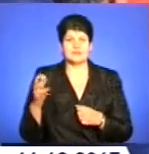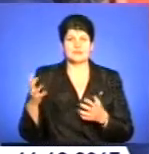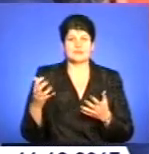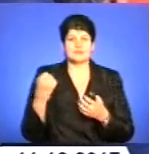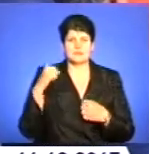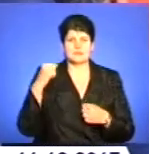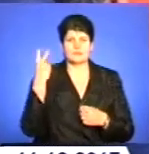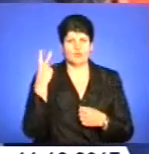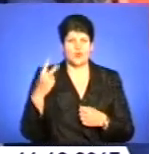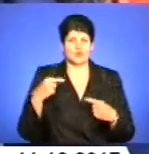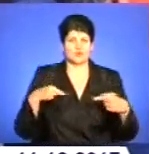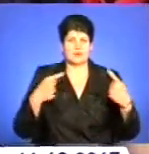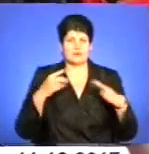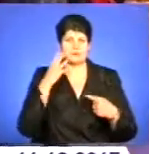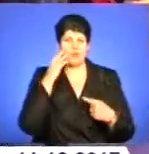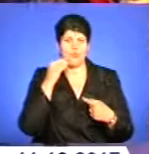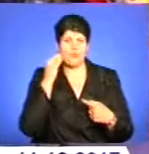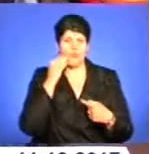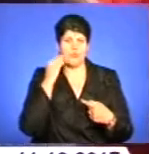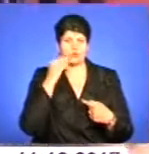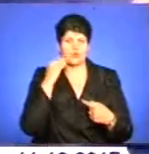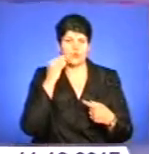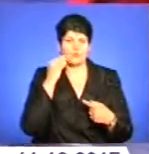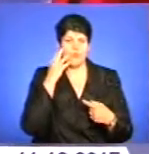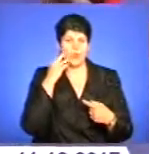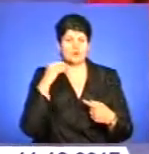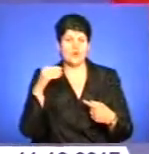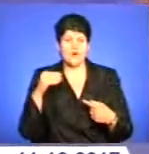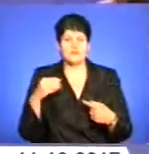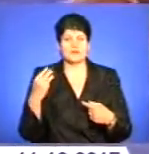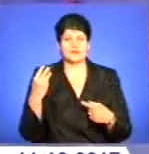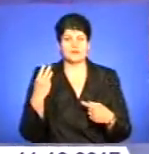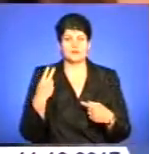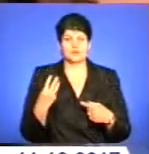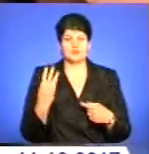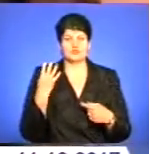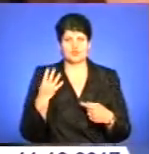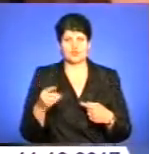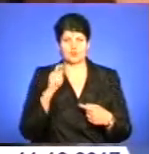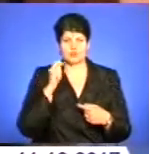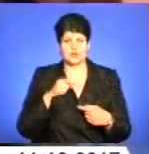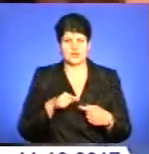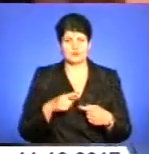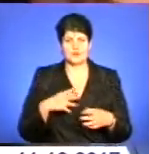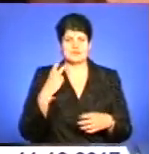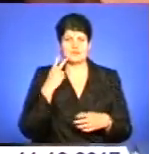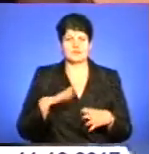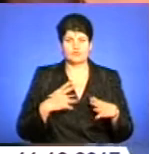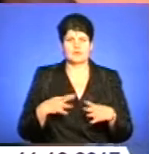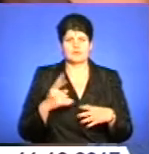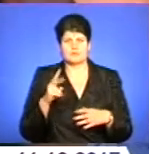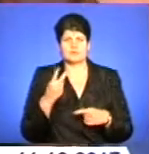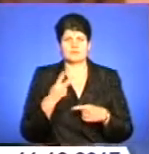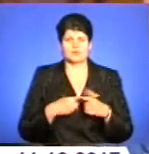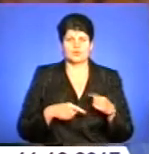2 суперників з Молдови та 4 борців з України. Перед змаганнями десь за місяць часу у нас до тренування по 2-2,5 години. А